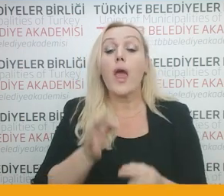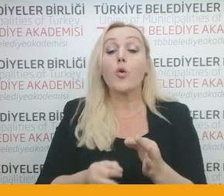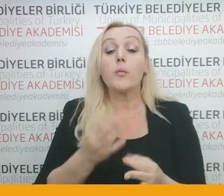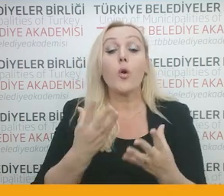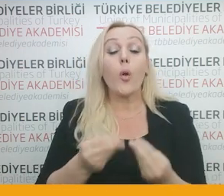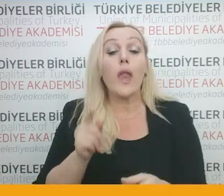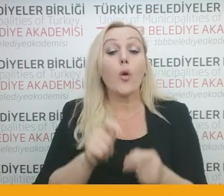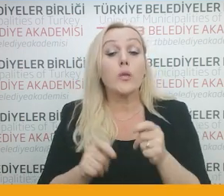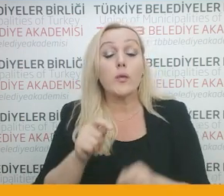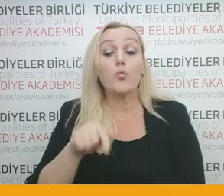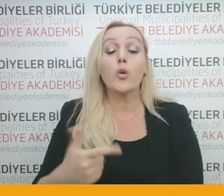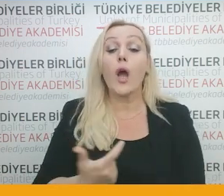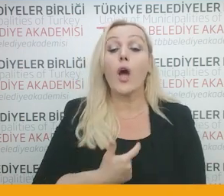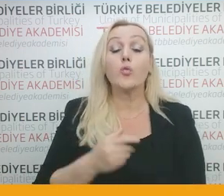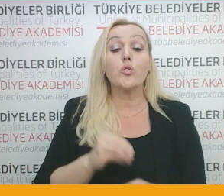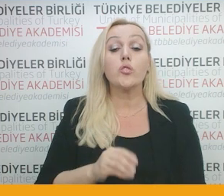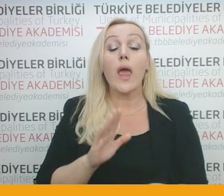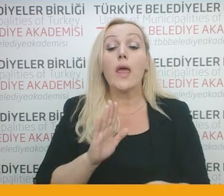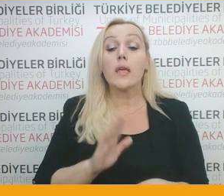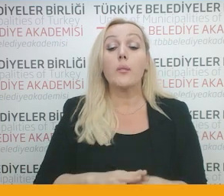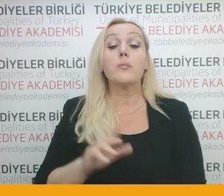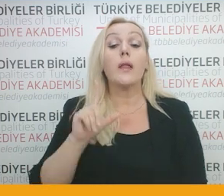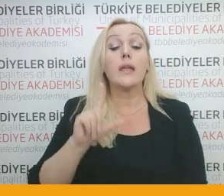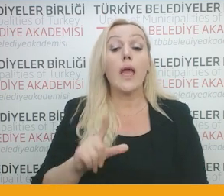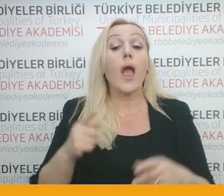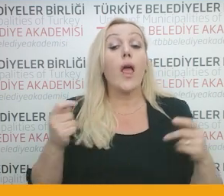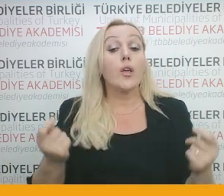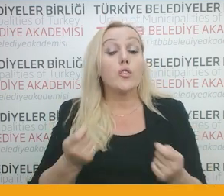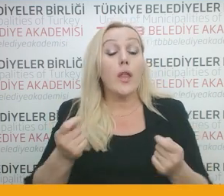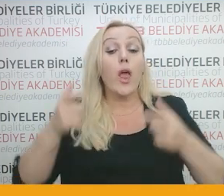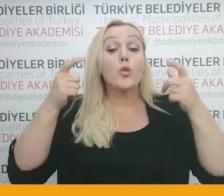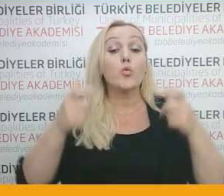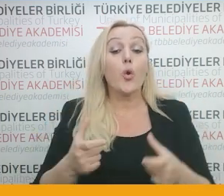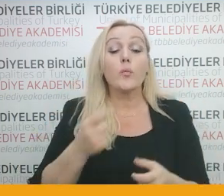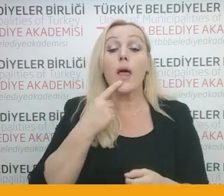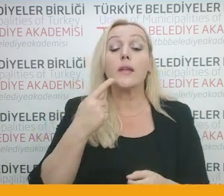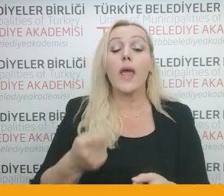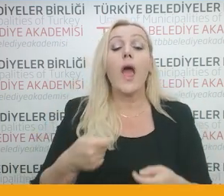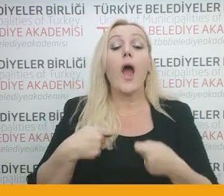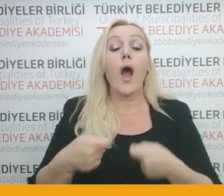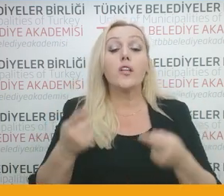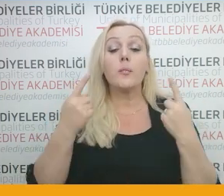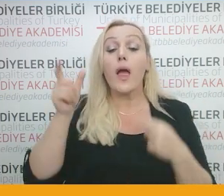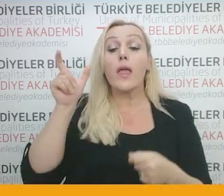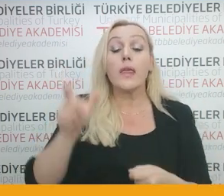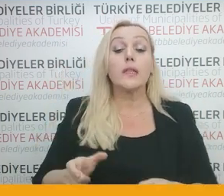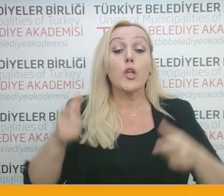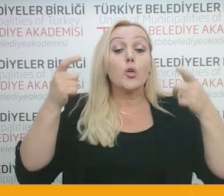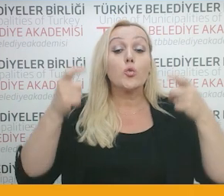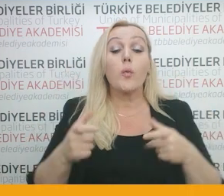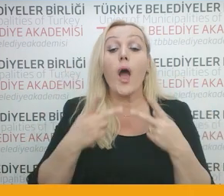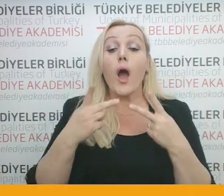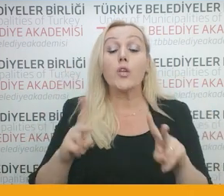kullanılmasından, bu kanun çerçevesinde yapmaları gereken diğer işlemlerden sorumludur diye harcama yetkilisinin sorumluluğunu açık ve net bir